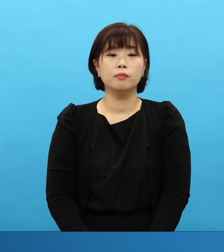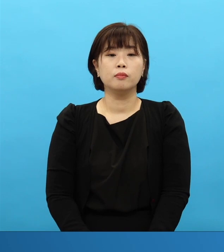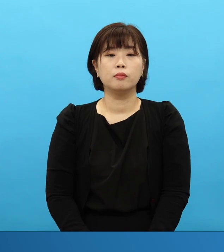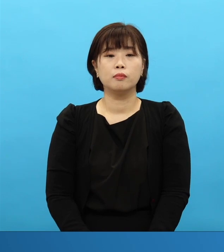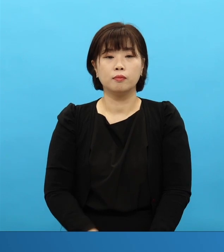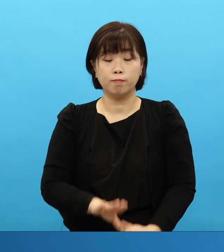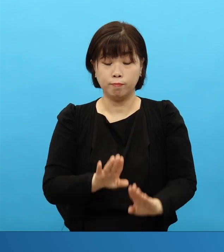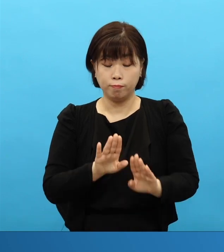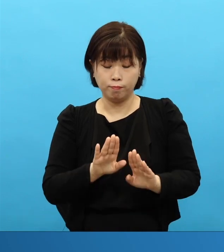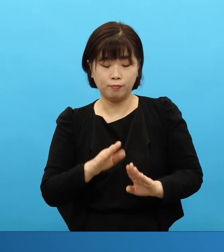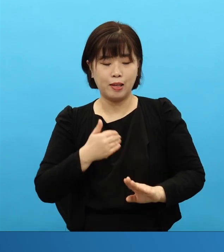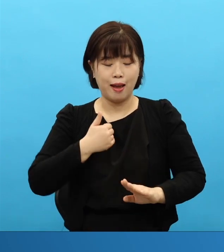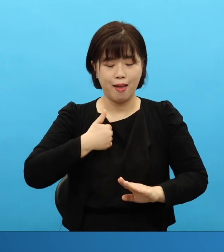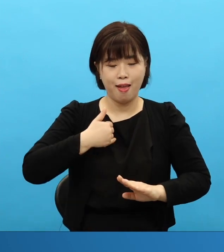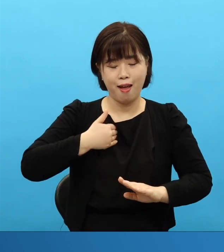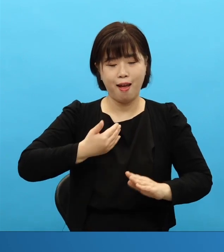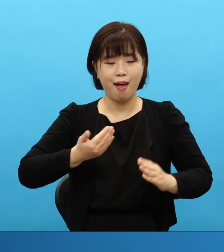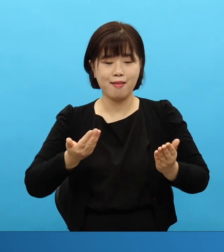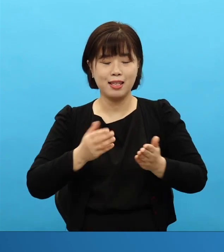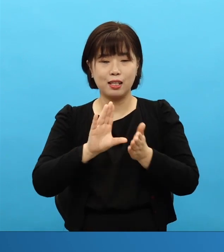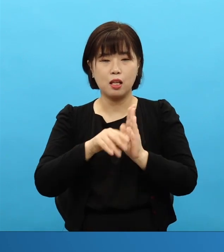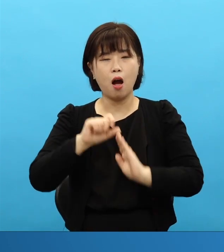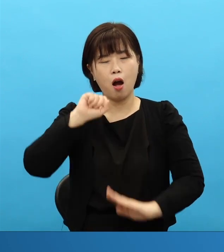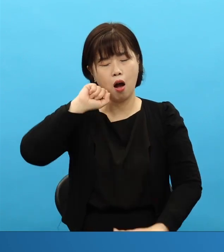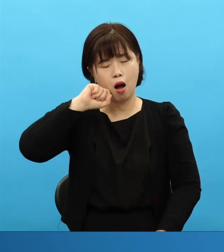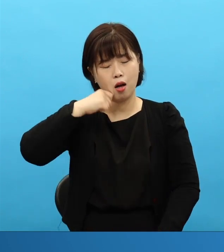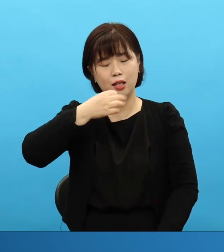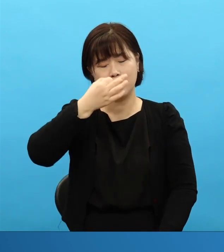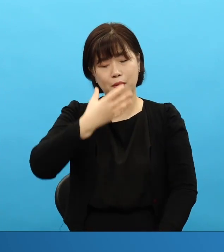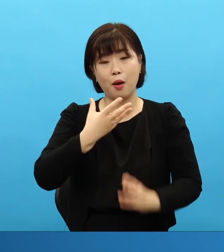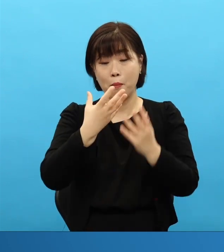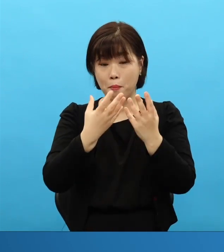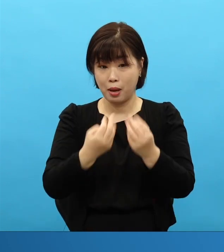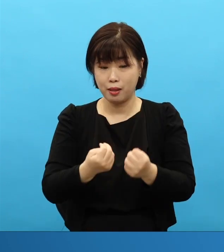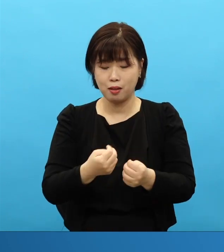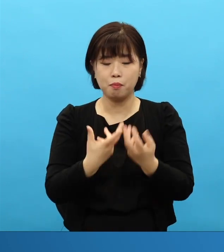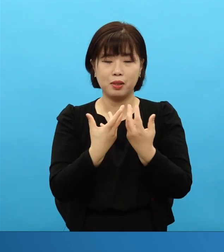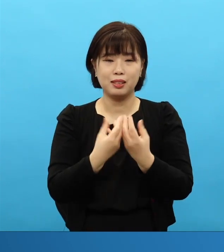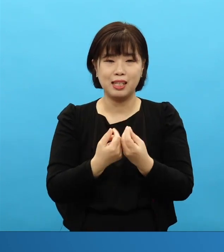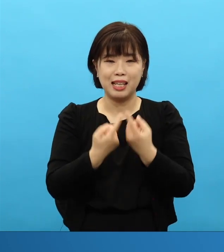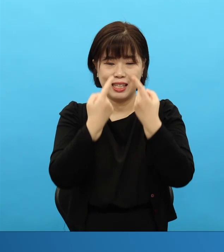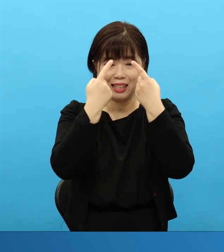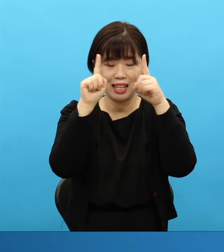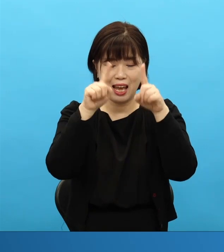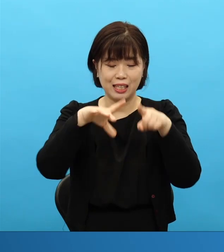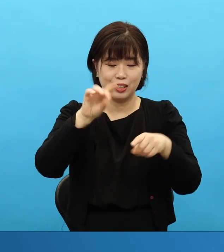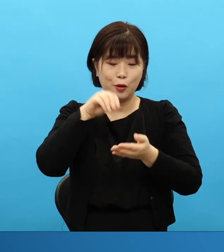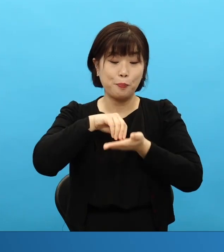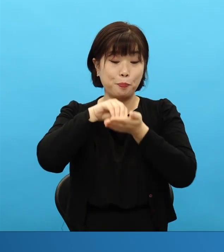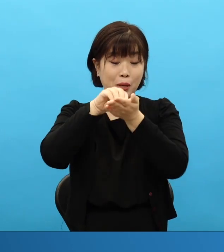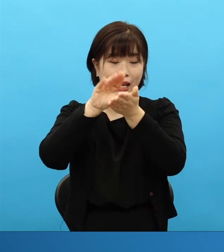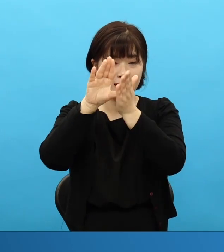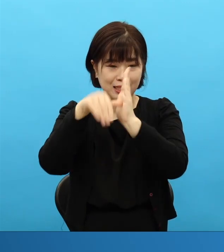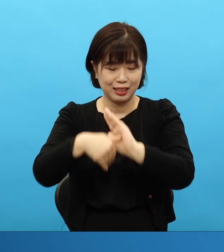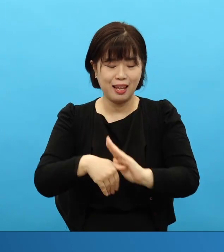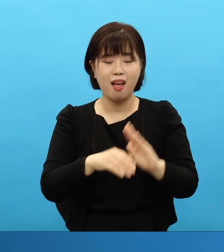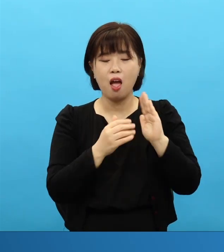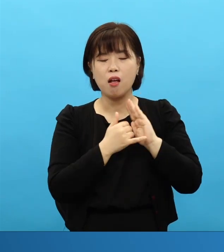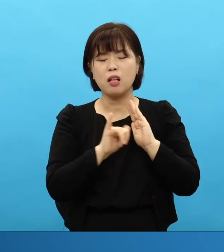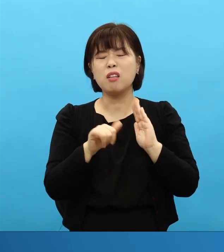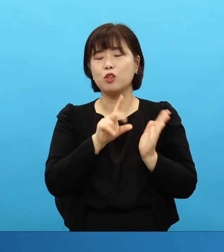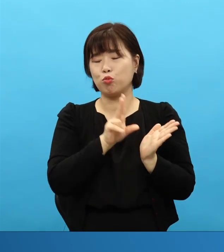어려움이 굉장히 많았던 것 중에 이제 대학교에 딱 들어가자마자 가정에 가장 큰 어려움이 왔어요. 가정에 큰